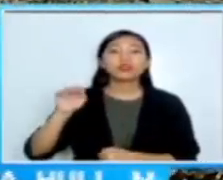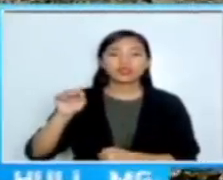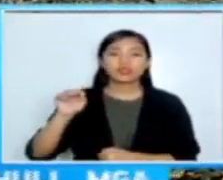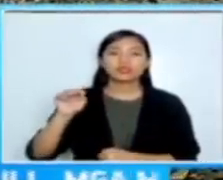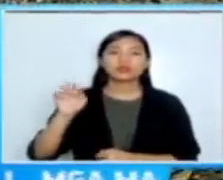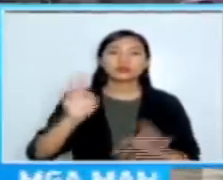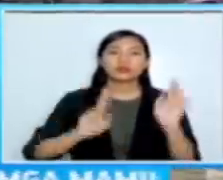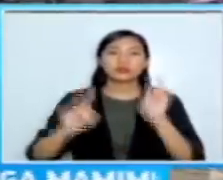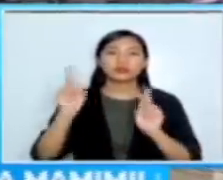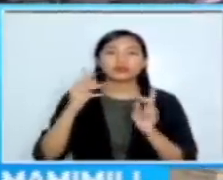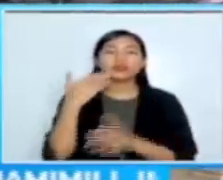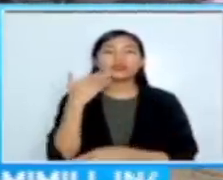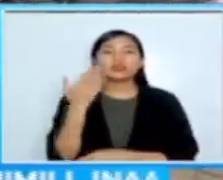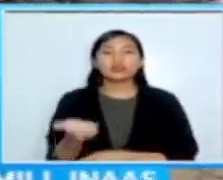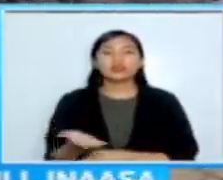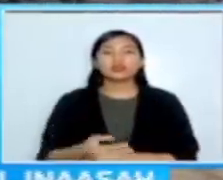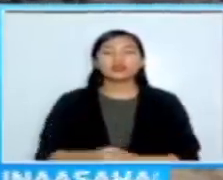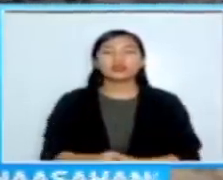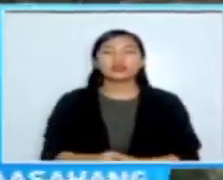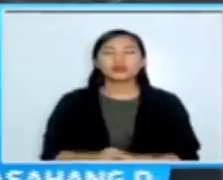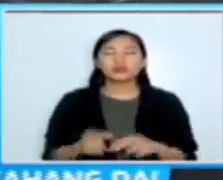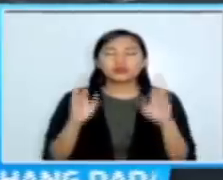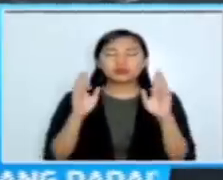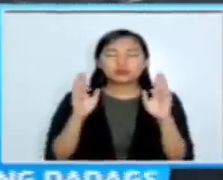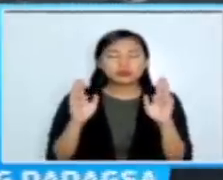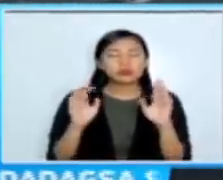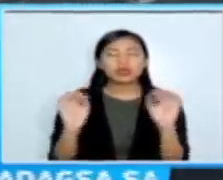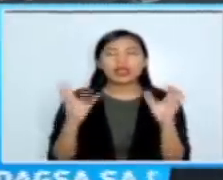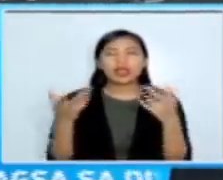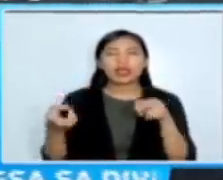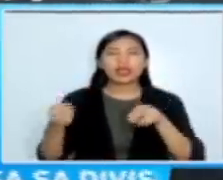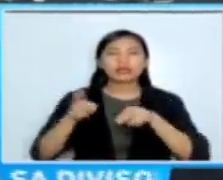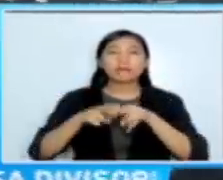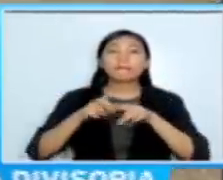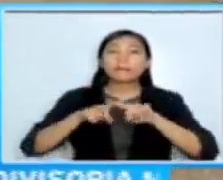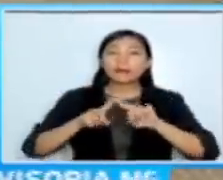far. Sana wala na. Yung iba naman dito ay hindi talaga dahil sa